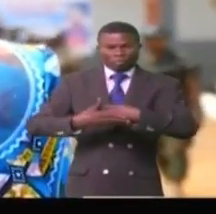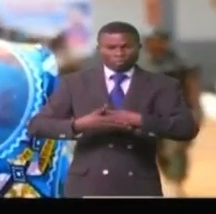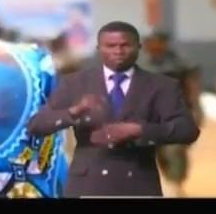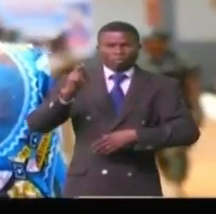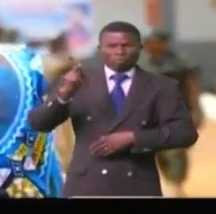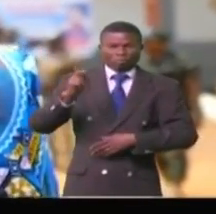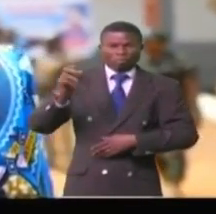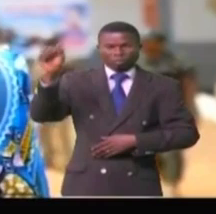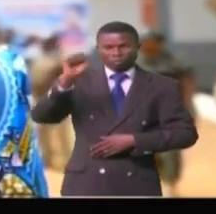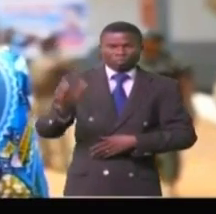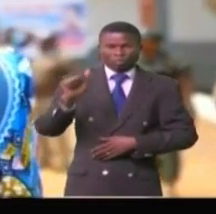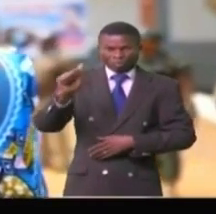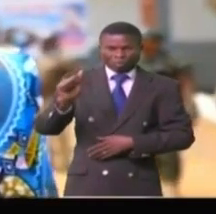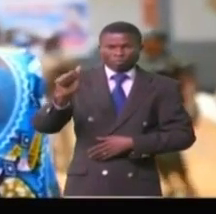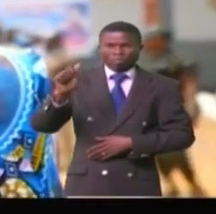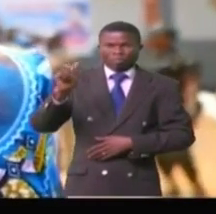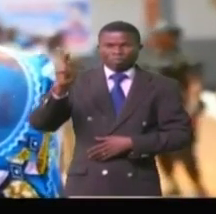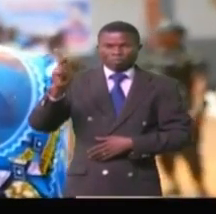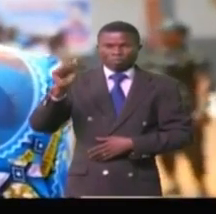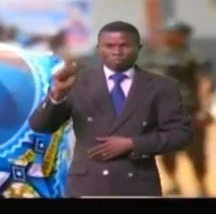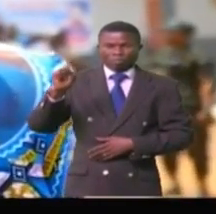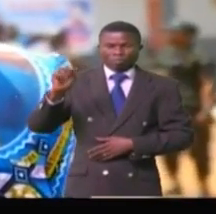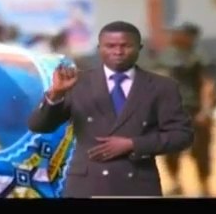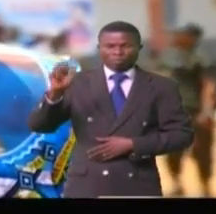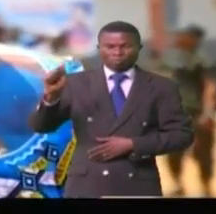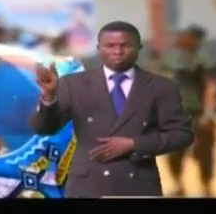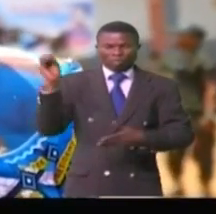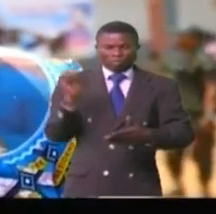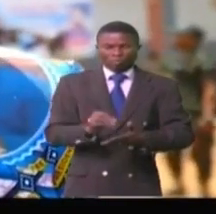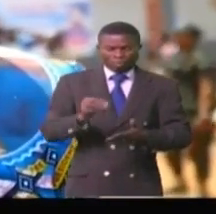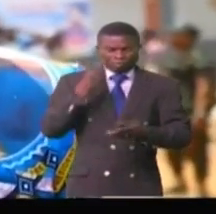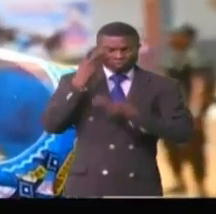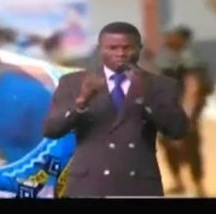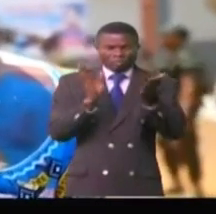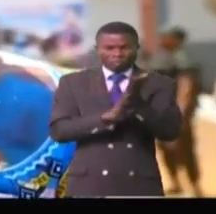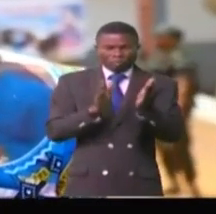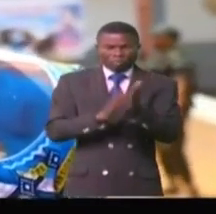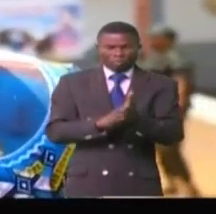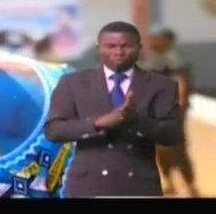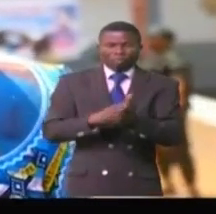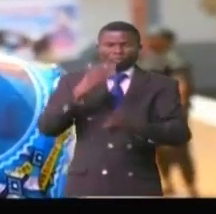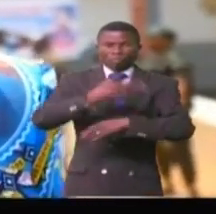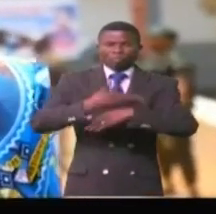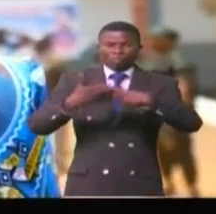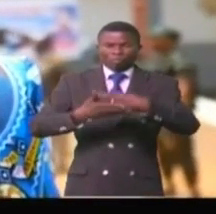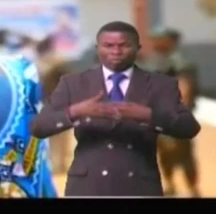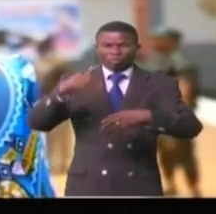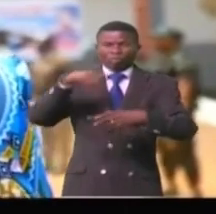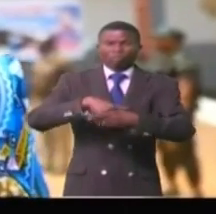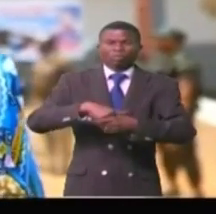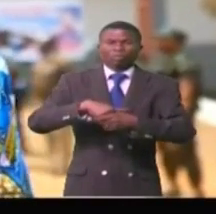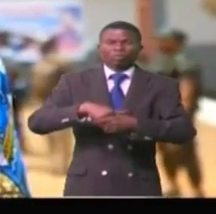à Sakania. Il vient pour inaugurer, pour visiter l'école qui est en chantier au niveau